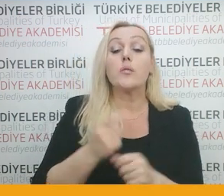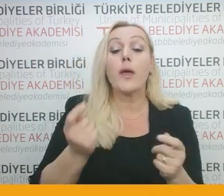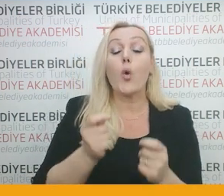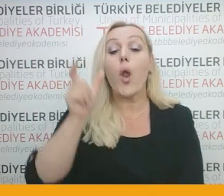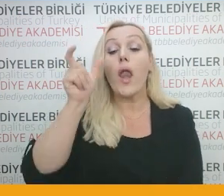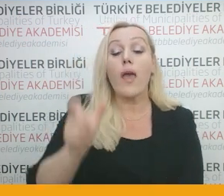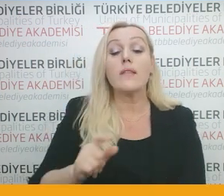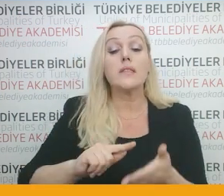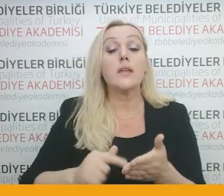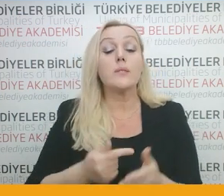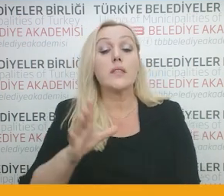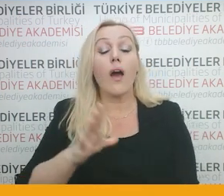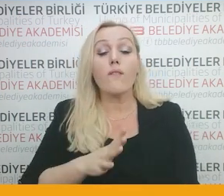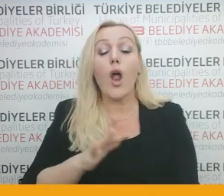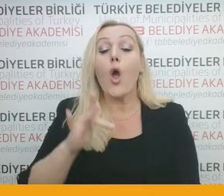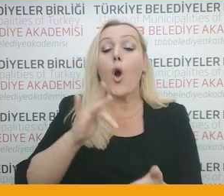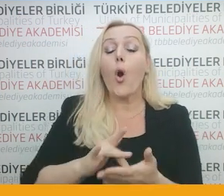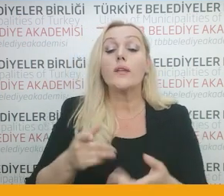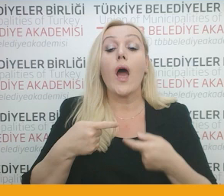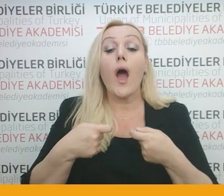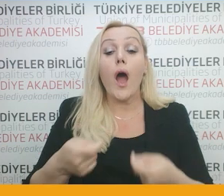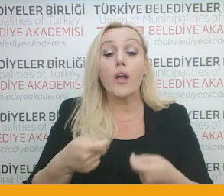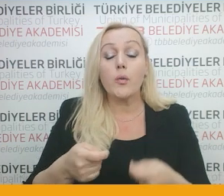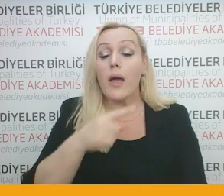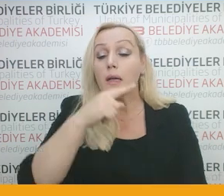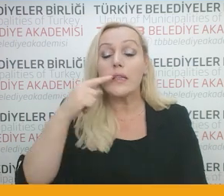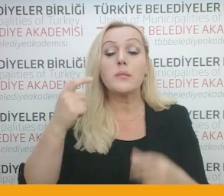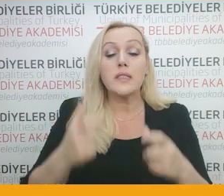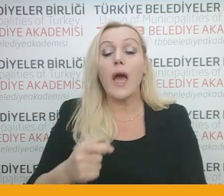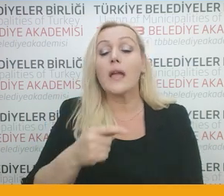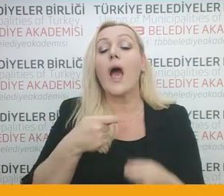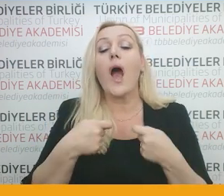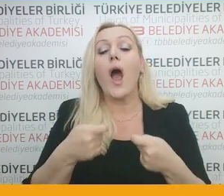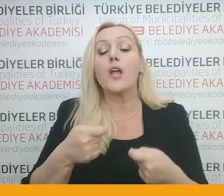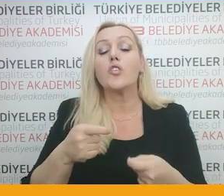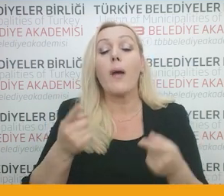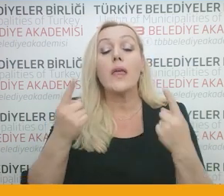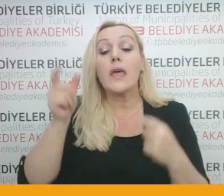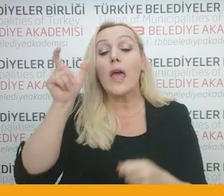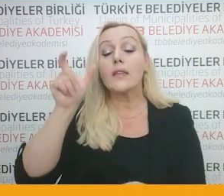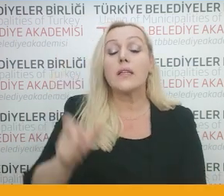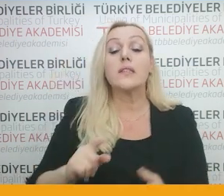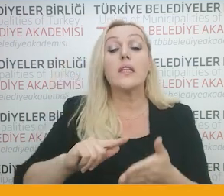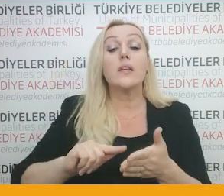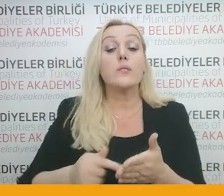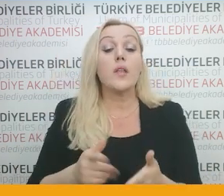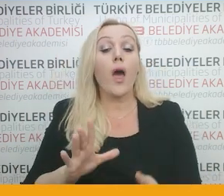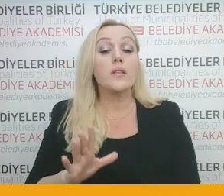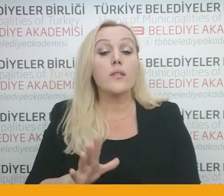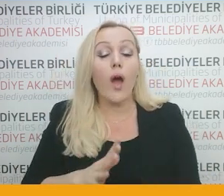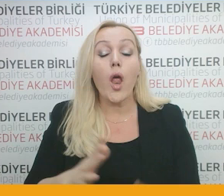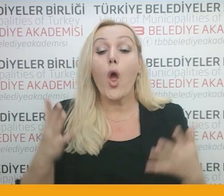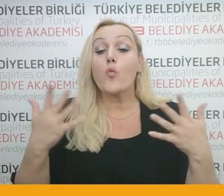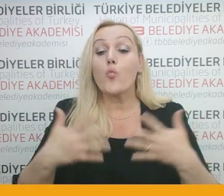oluyor. Alt tarafta orta kısımda harcama yetkilisi kırmızı bölüme harcama yetkilisi olarak uygundur şeklinde imza atıyor. Daha sonra